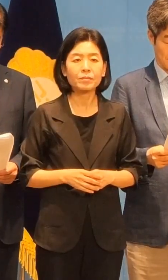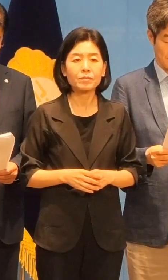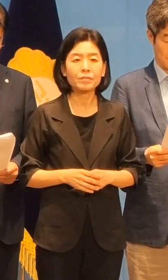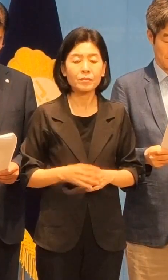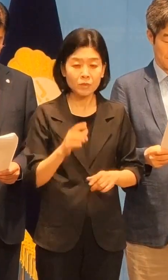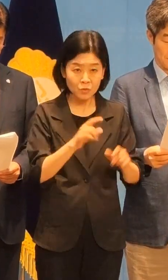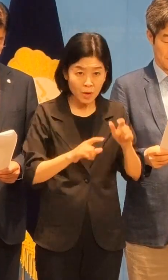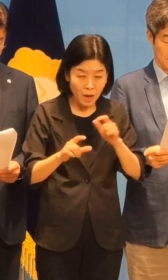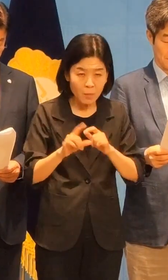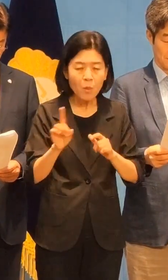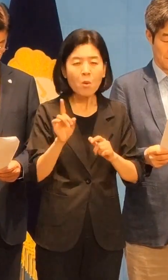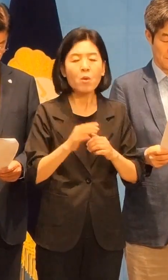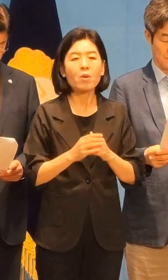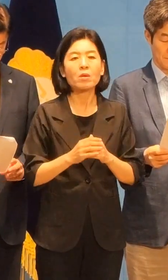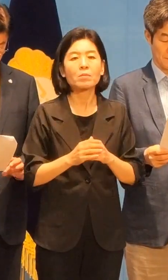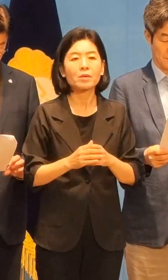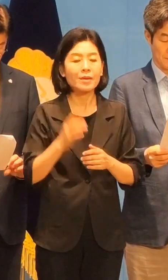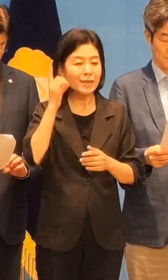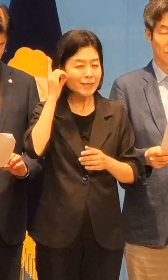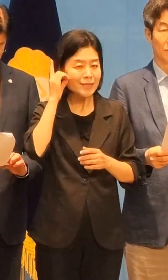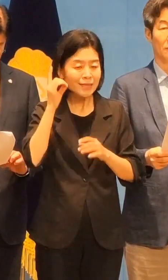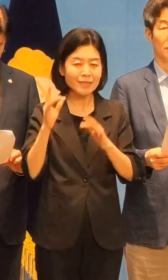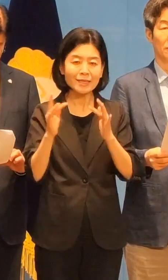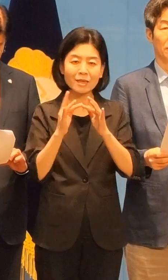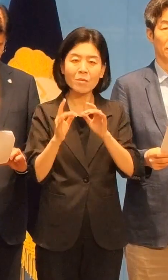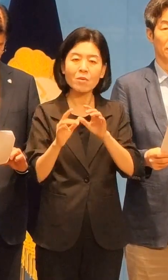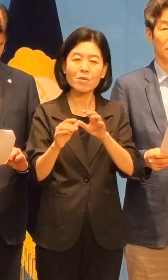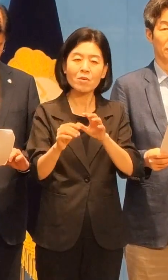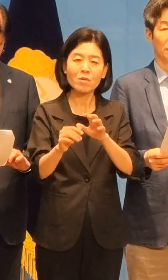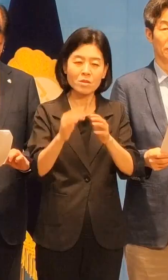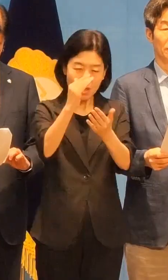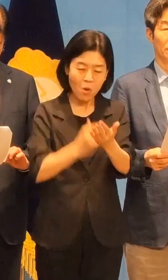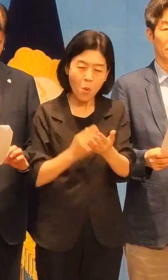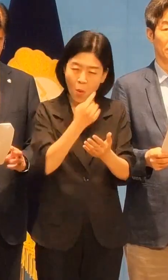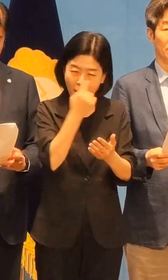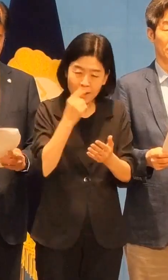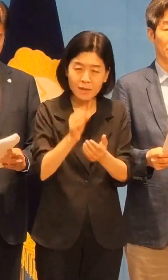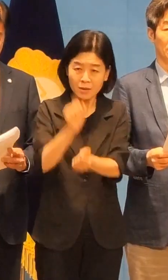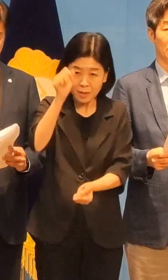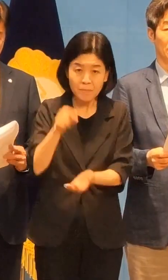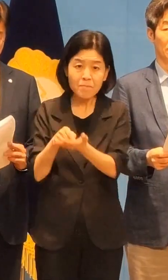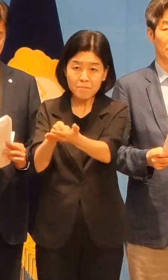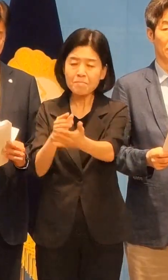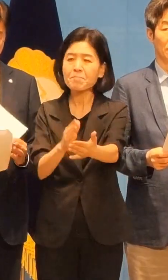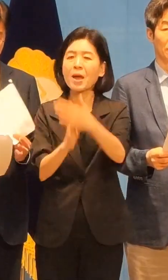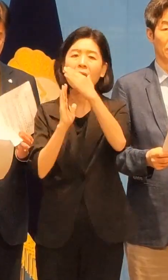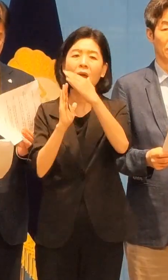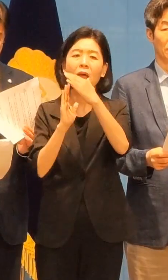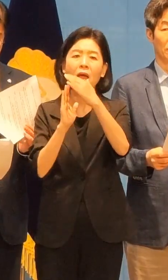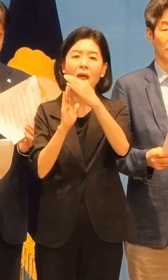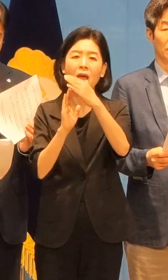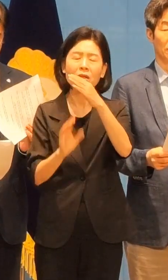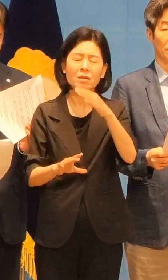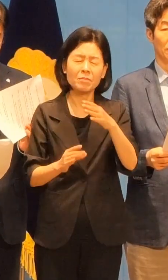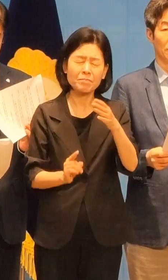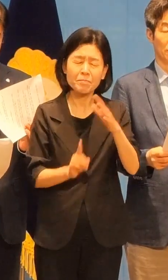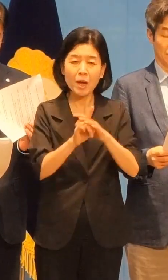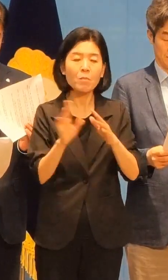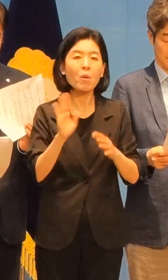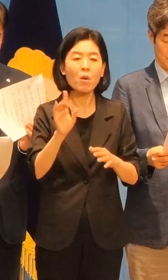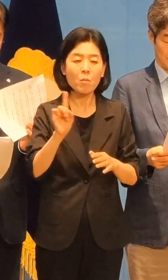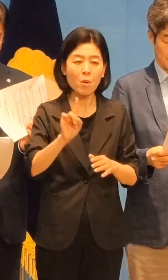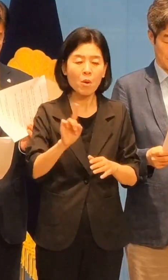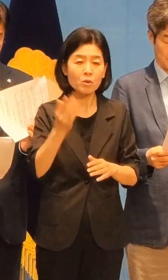더욱이 이번 통신영장 기각은 이례적입니다. 최근 5년간 통신영장 기각률은 2021년